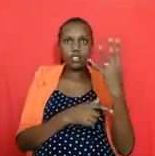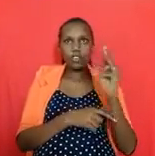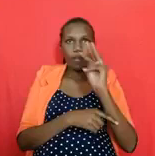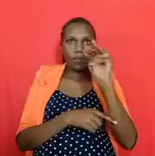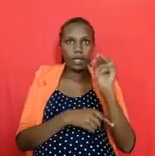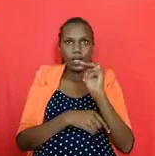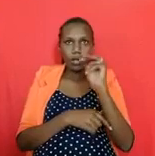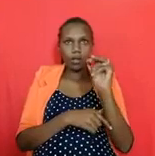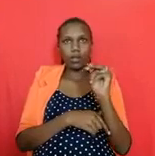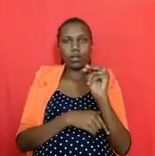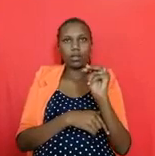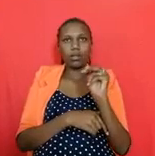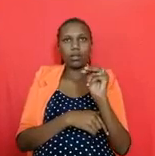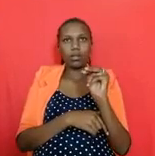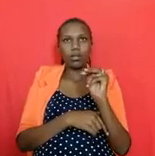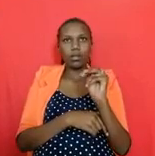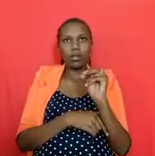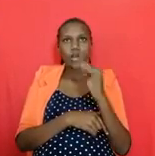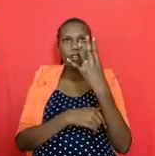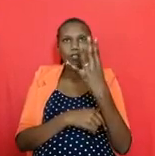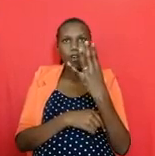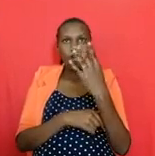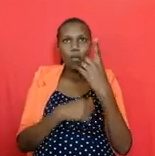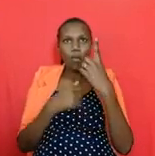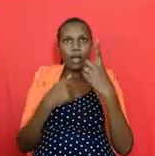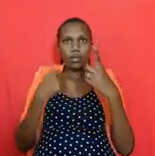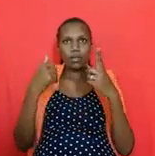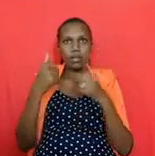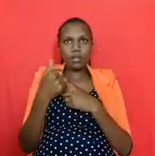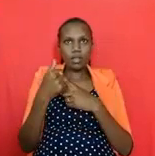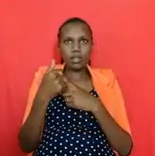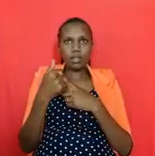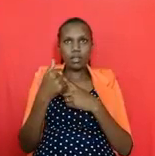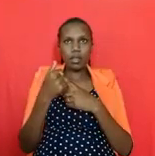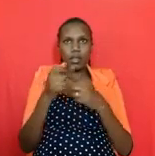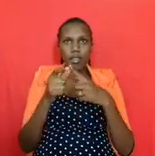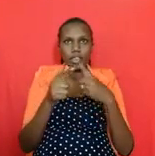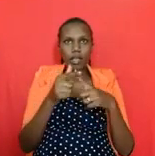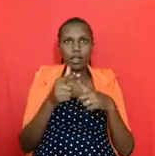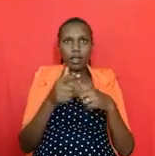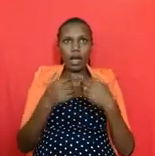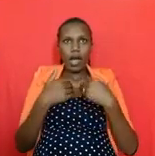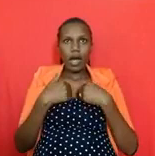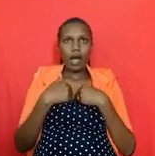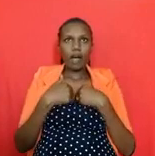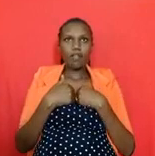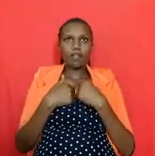mũndekere milioni 246 nacio investment milioni